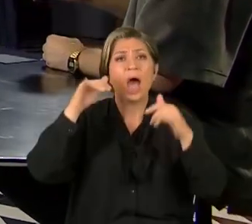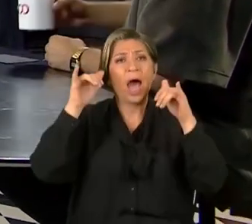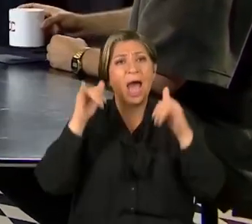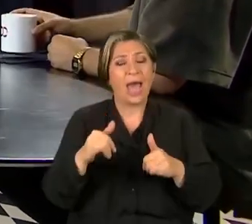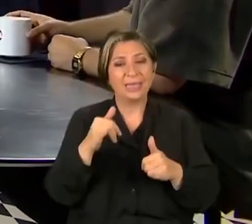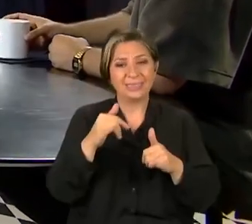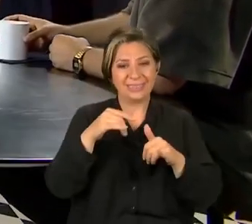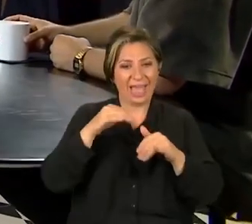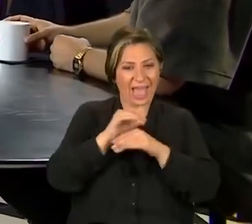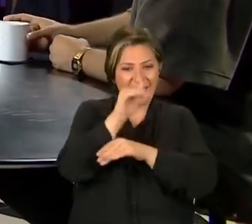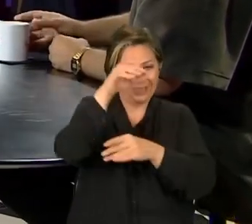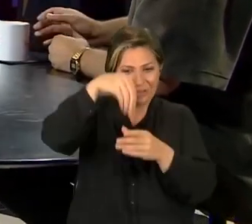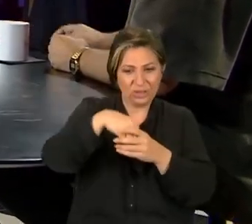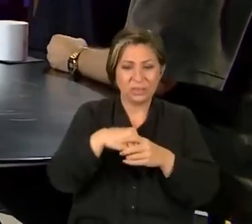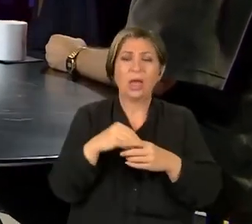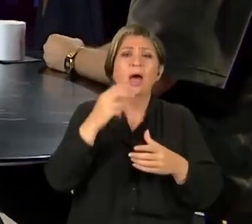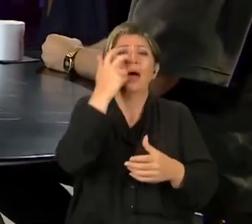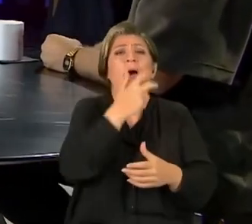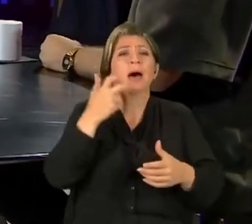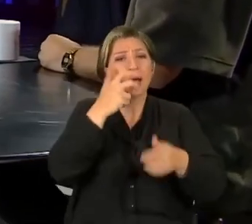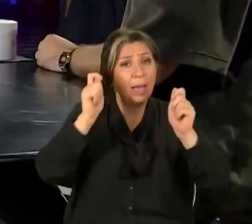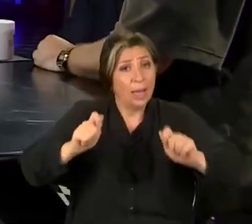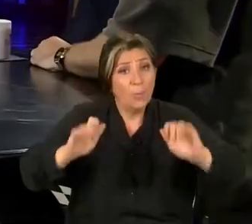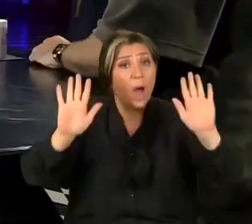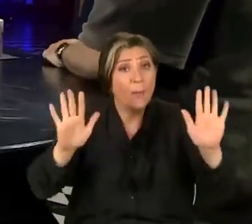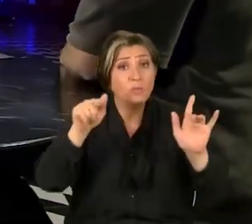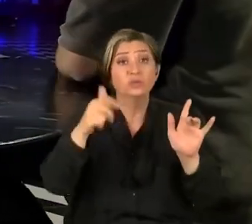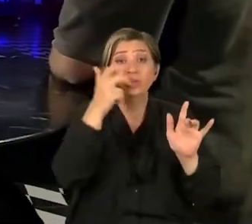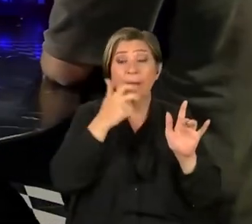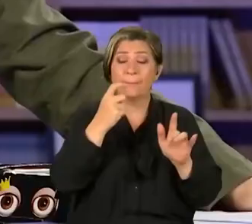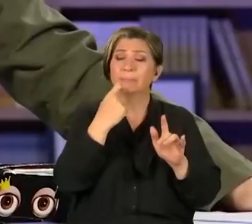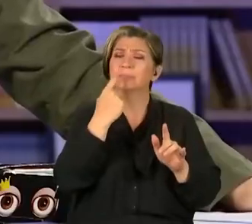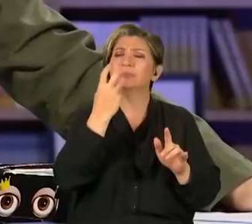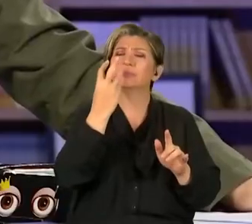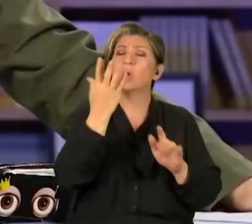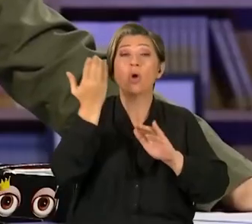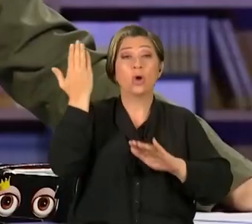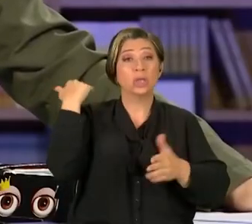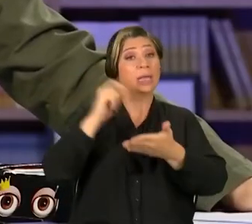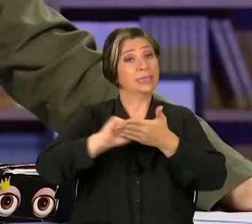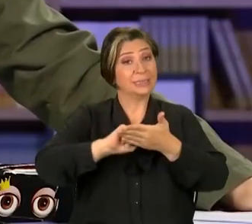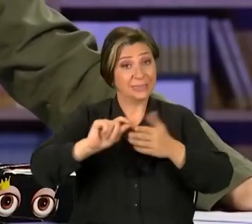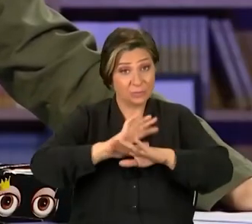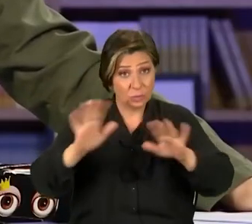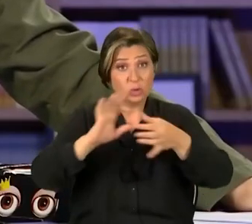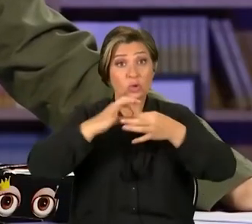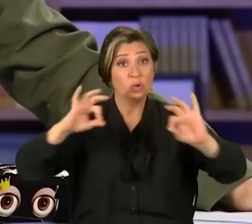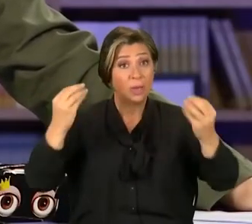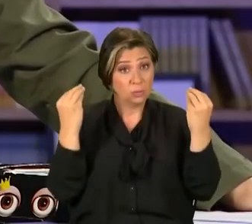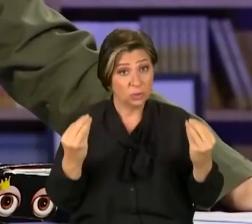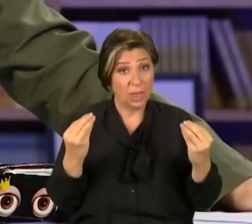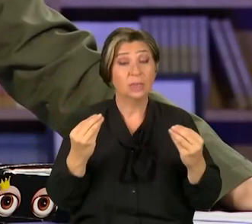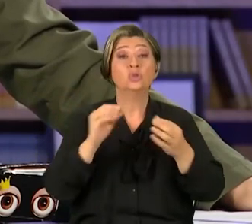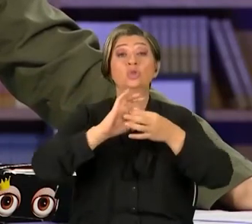biteviye hayat içinde okuyup duruyor Bu Şarkılar belli bir yılın öncesinde yazıldılarsa sözler çok güzel